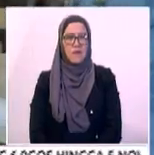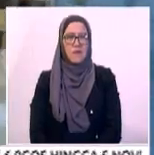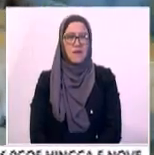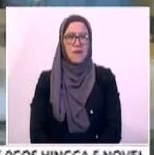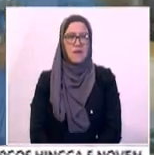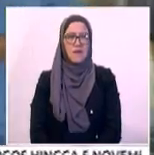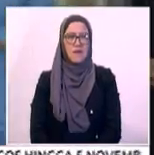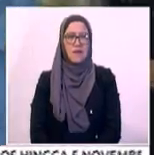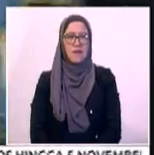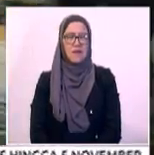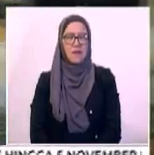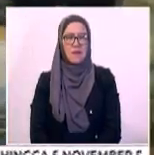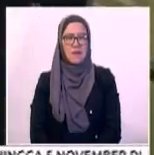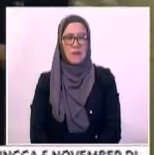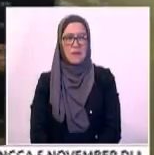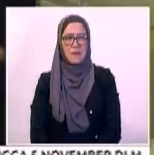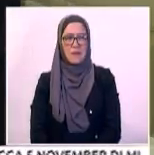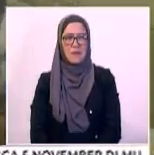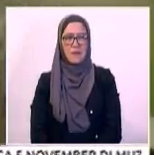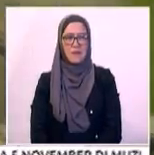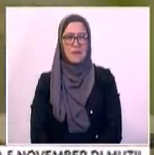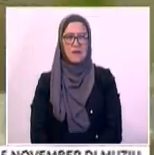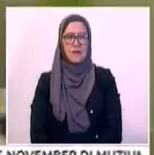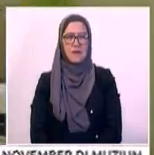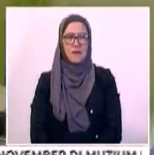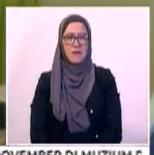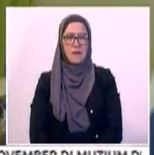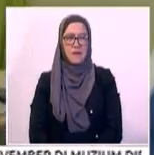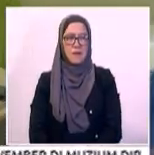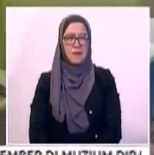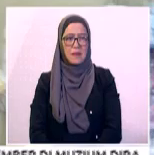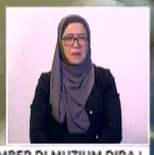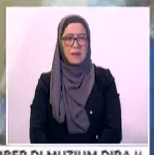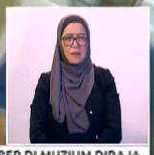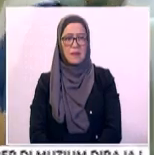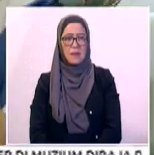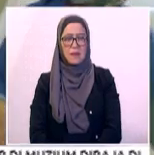Ditetapkan hari ini kau